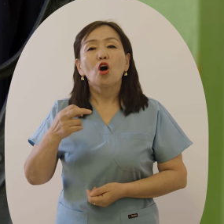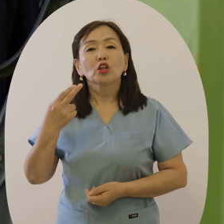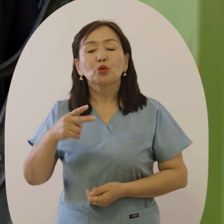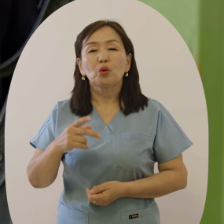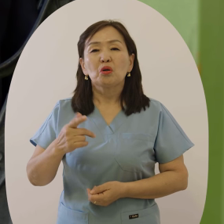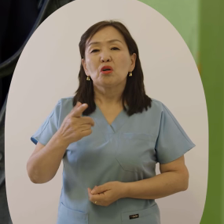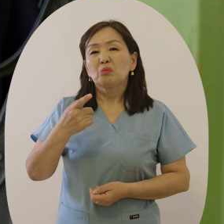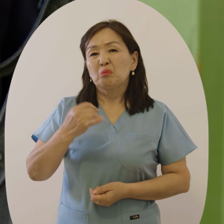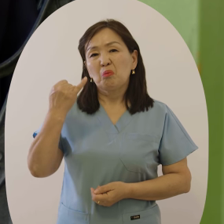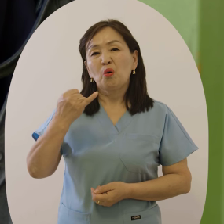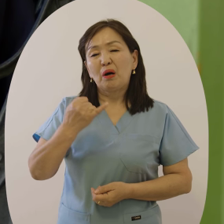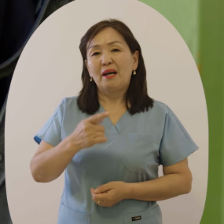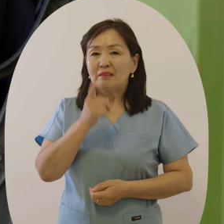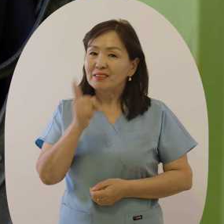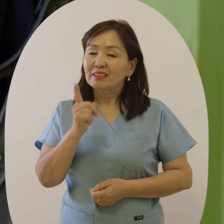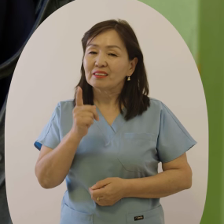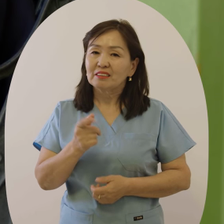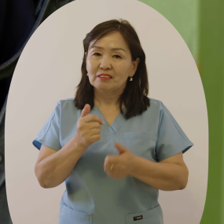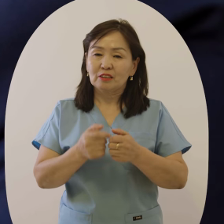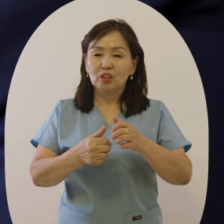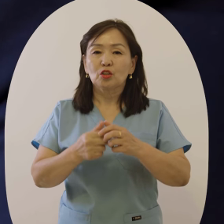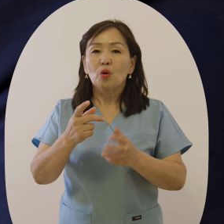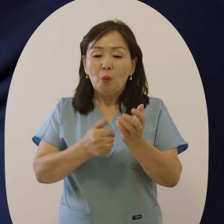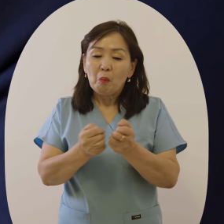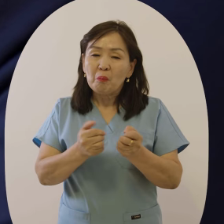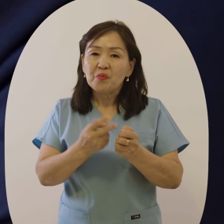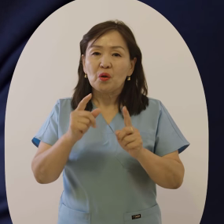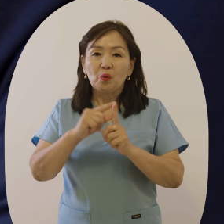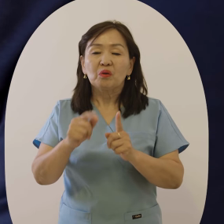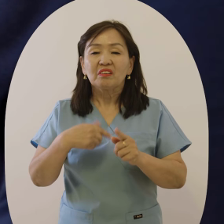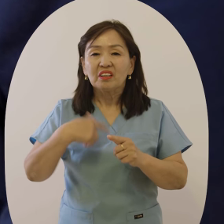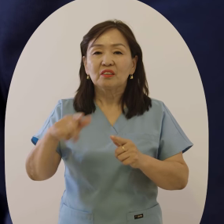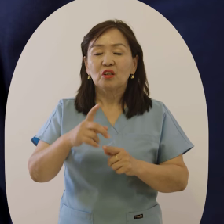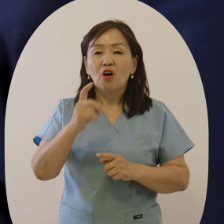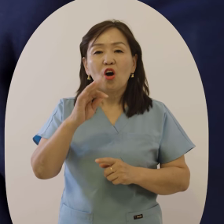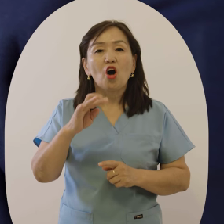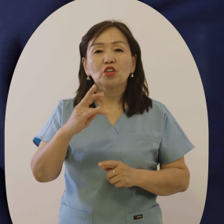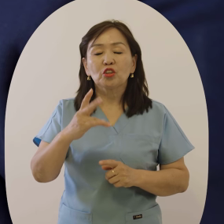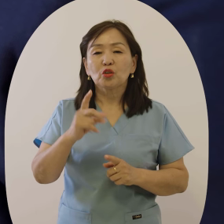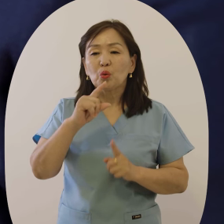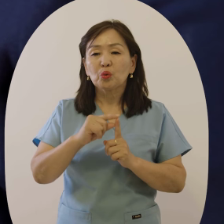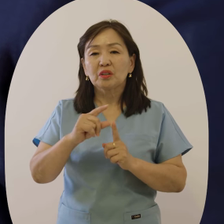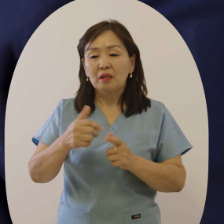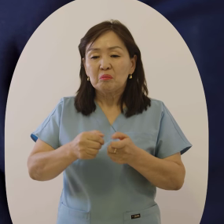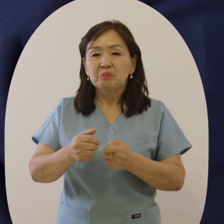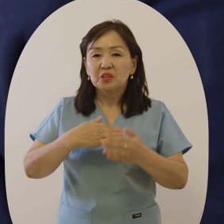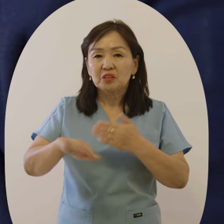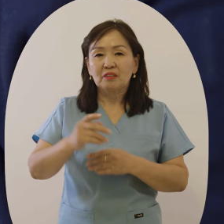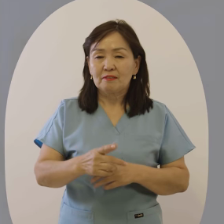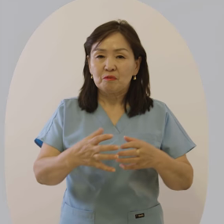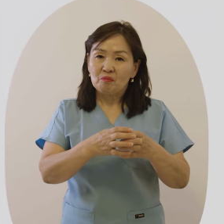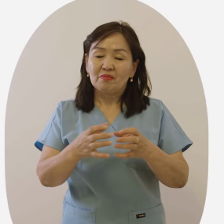Ингэхдээ голдуу зөксгүй хэллэгтэй занл хийсэн утгатай зурус илгээдэг байлаа. Хорон өвхтэй зурус хүртэл бичиж өдөж хоргоно.